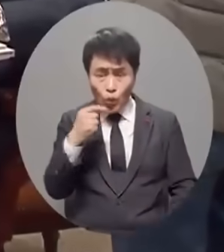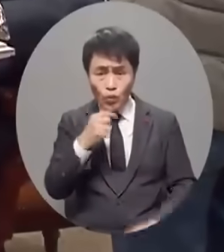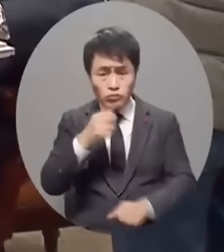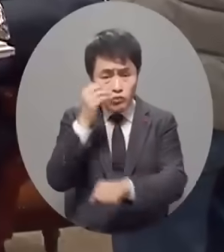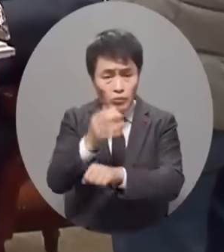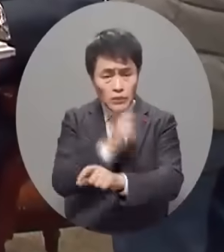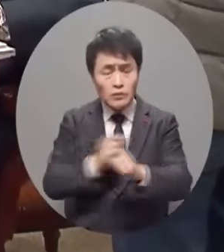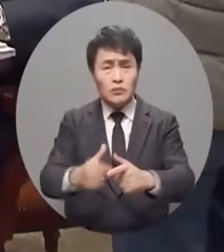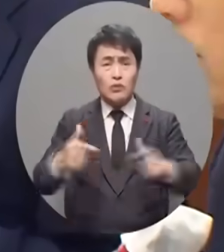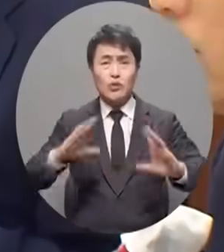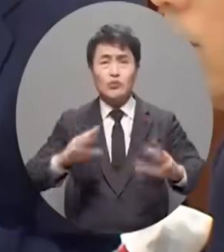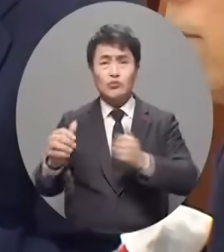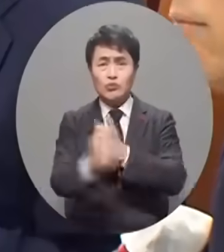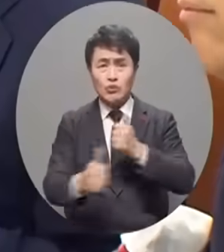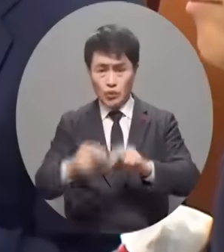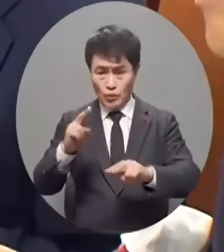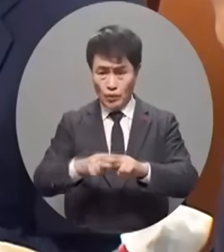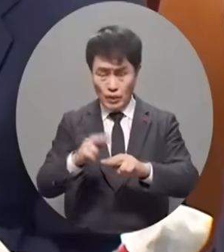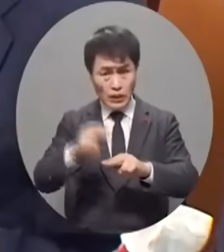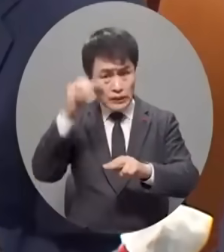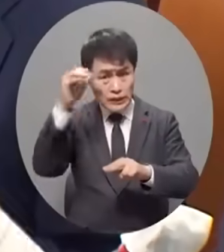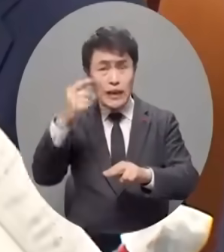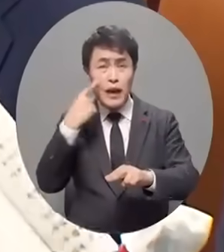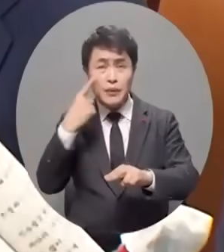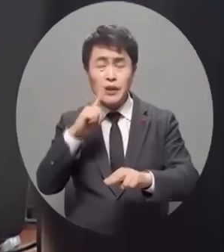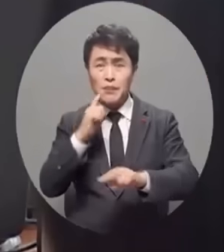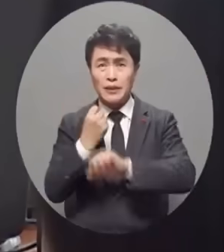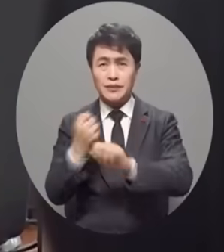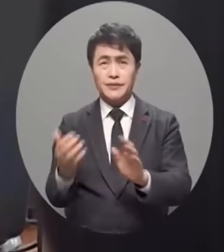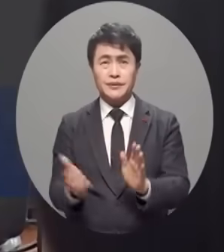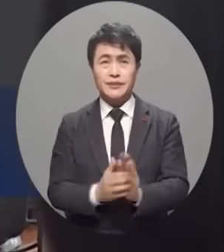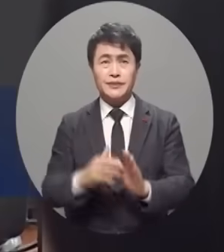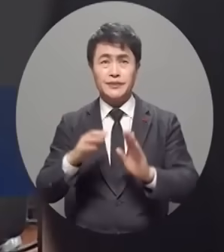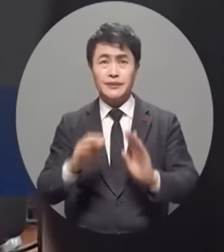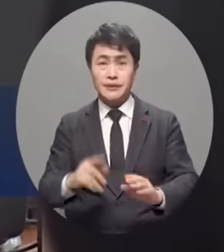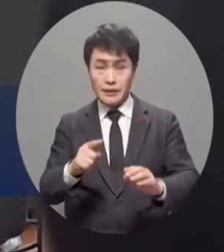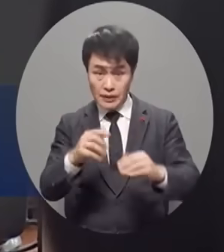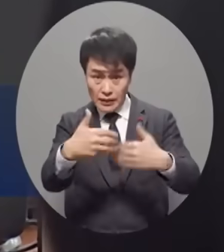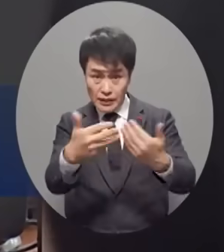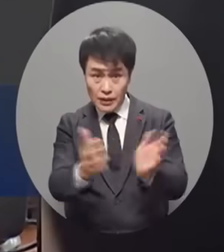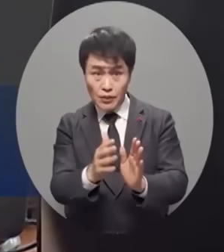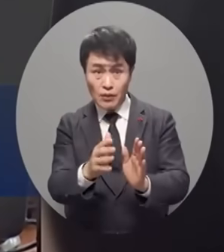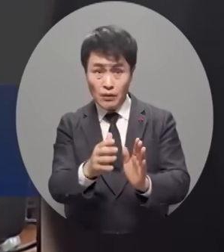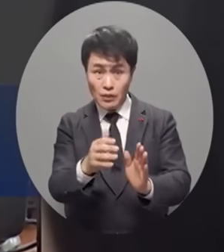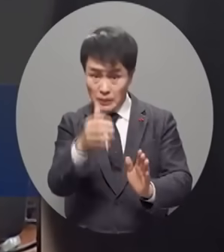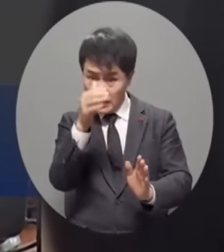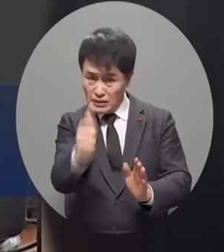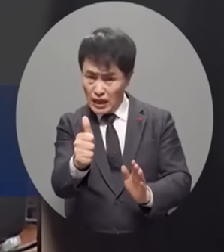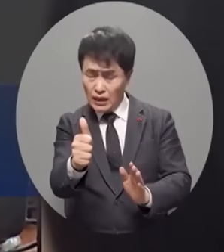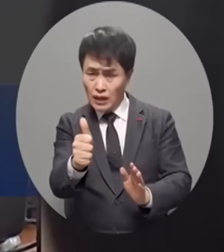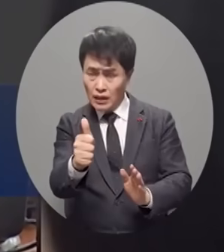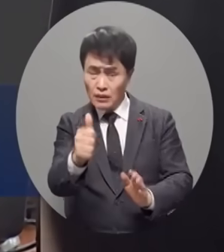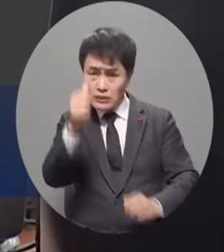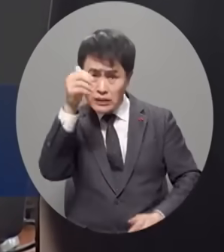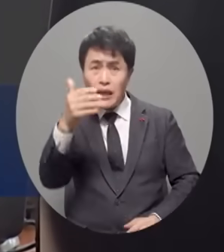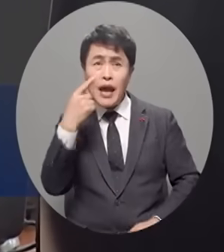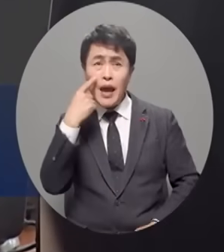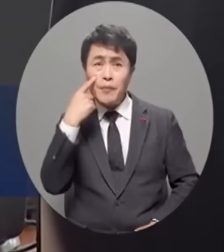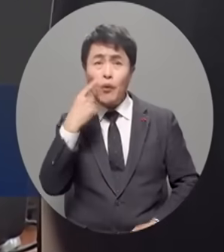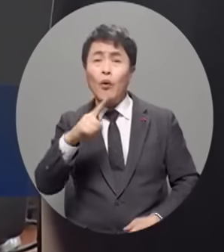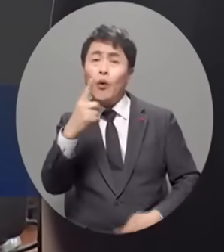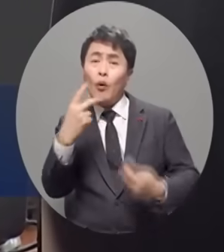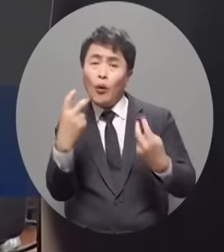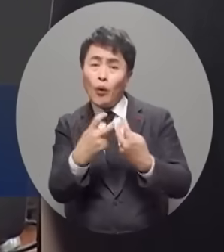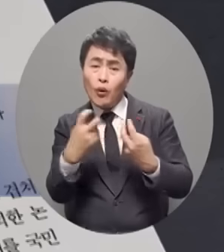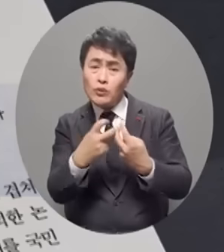의원은 회의장에선 기대를 해보겠다고 했습니다. 이 대목은 장관이 되실 걸로 이렇게 기대를 한번 해보고 어떻게